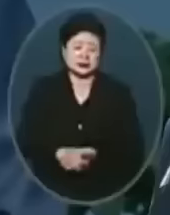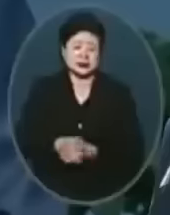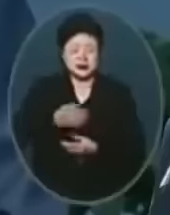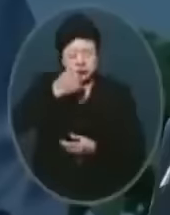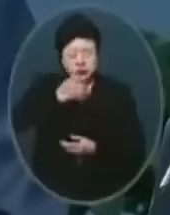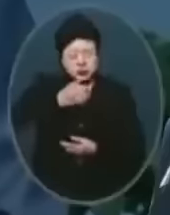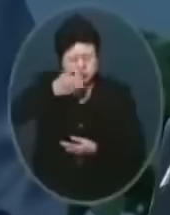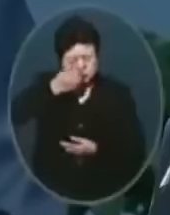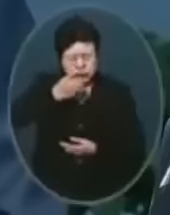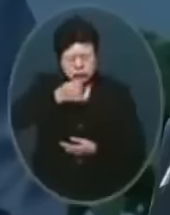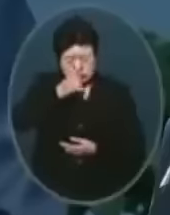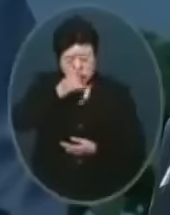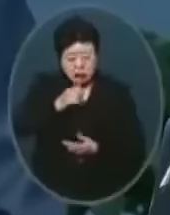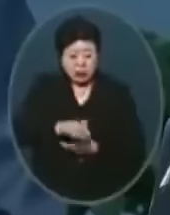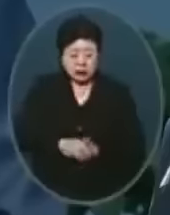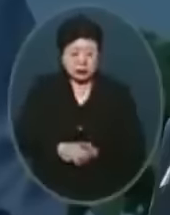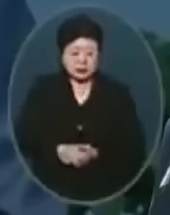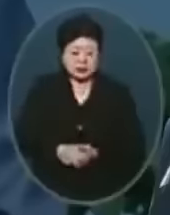꿈을 꿀 수 있다는 것은